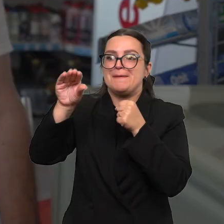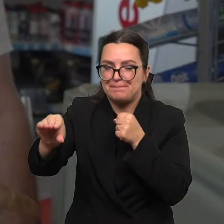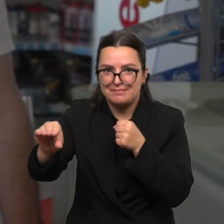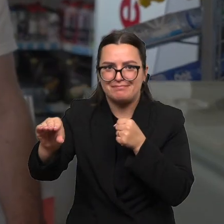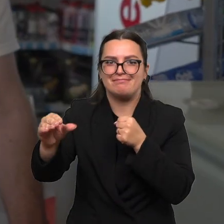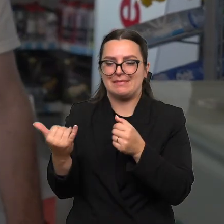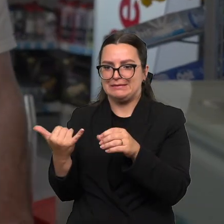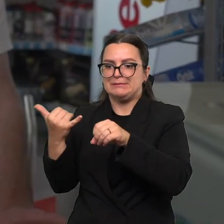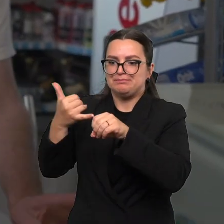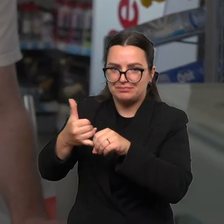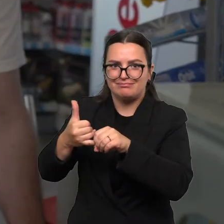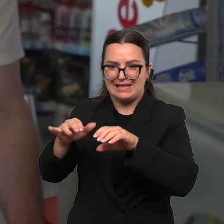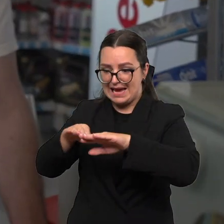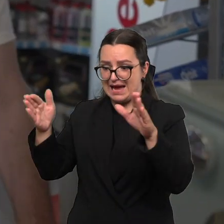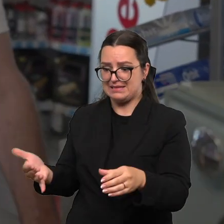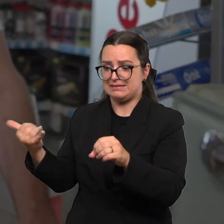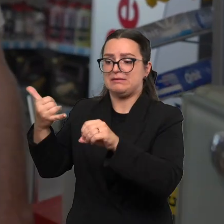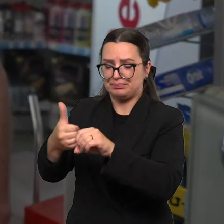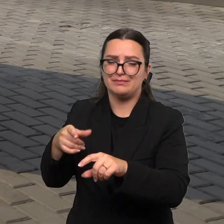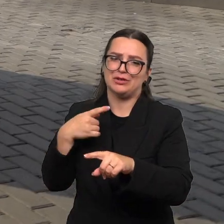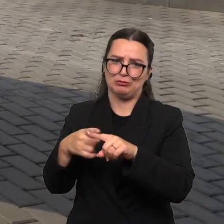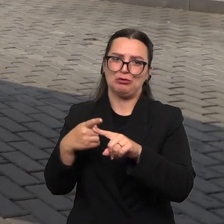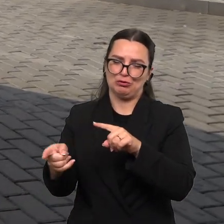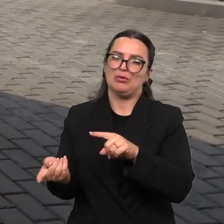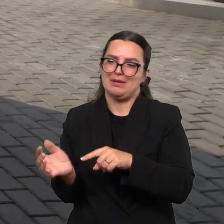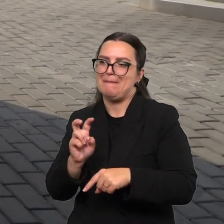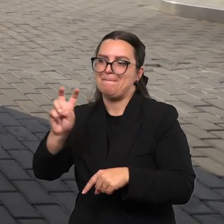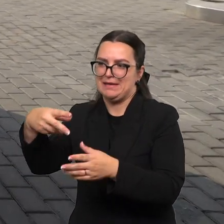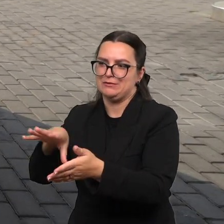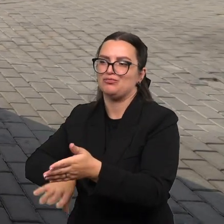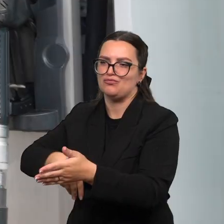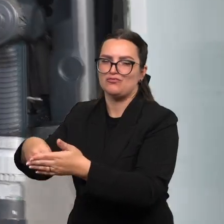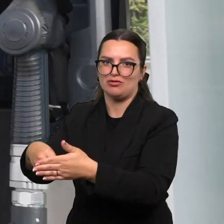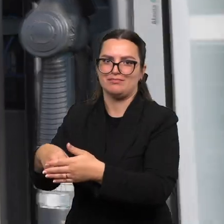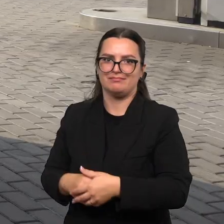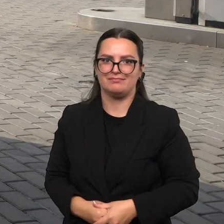ir užeisim iš karto tada Ir atsiskaityti. susiskaitysim.